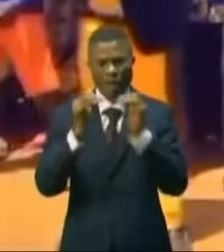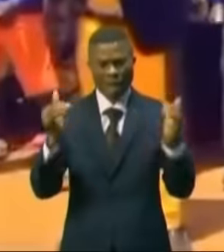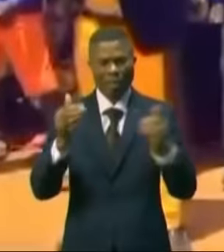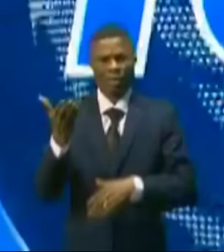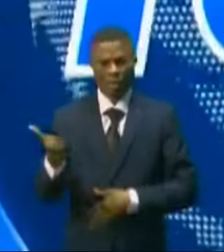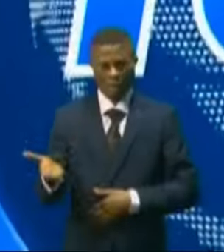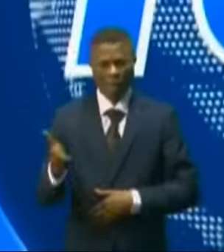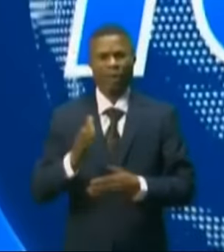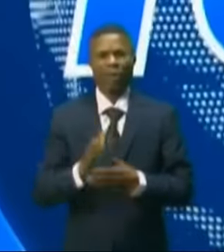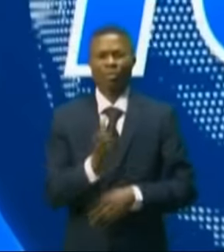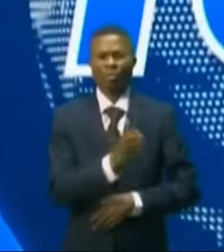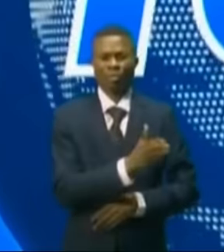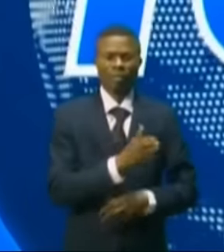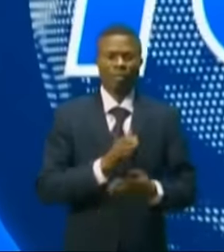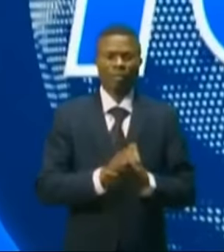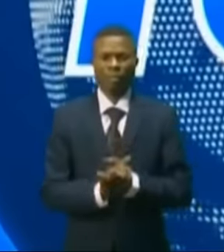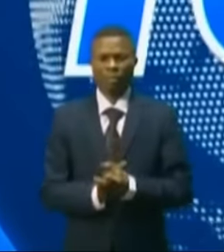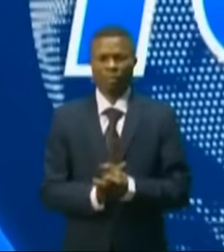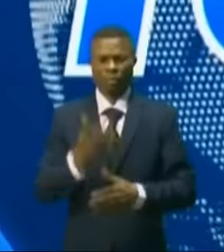pacification.